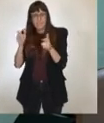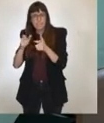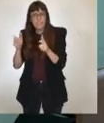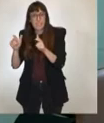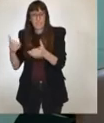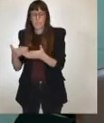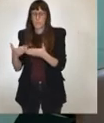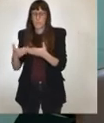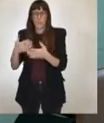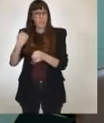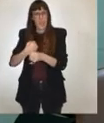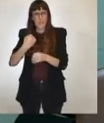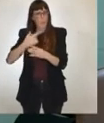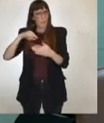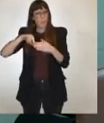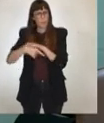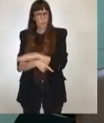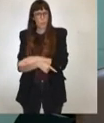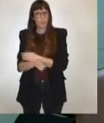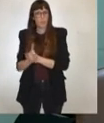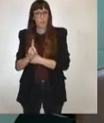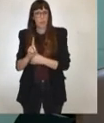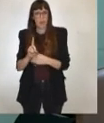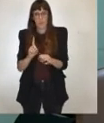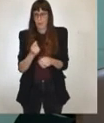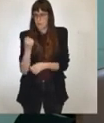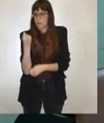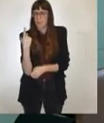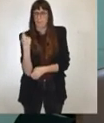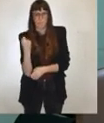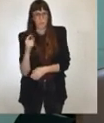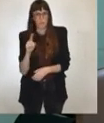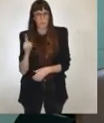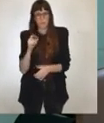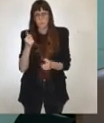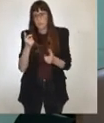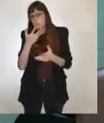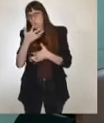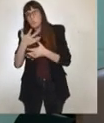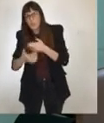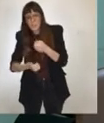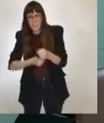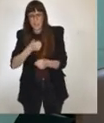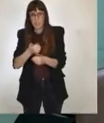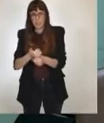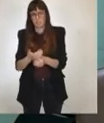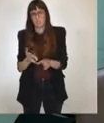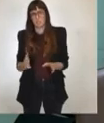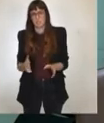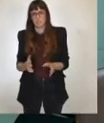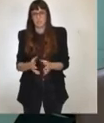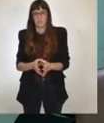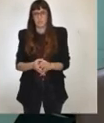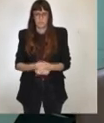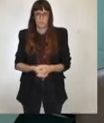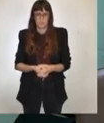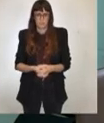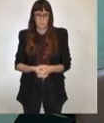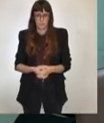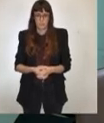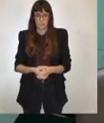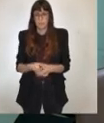profond, qui ne se fait pas en quelques mois, qui va se faire en plusieurs années pour arriver à une démarche aboutie. Et